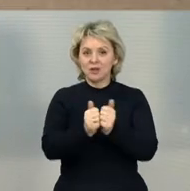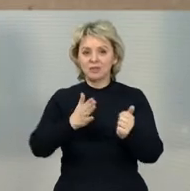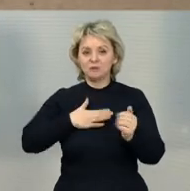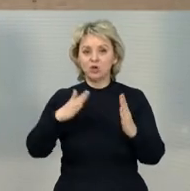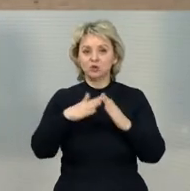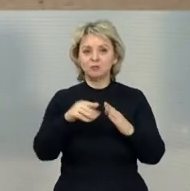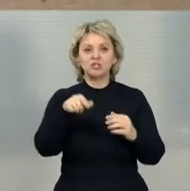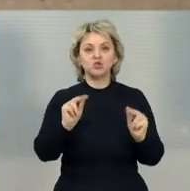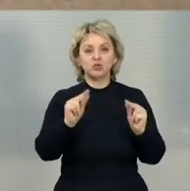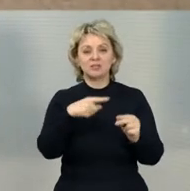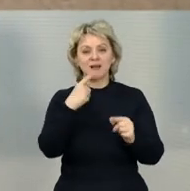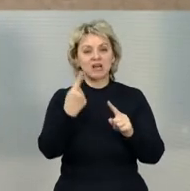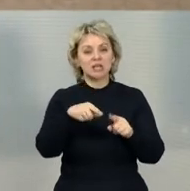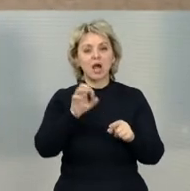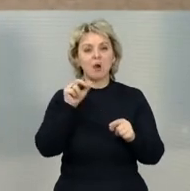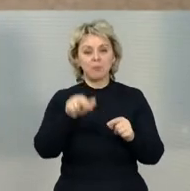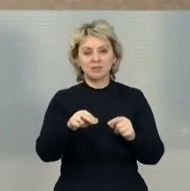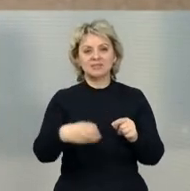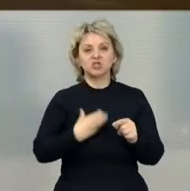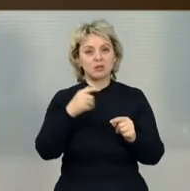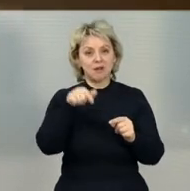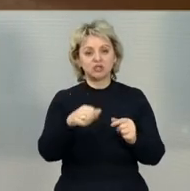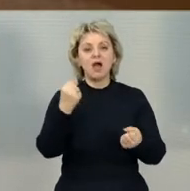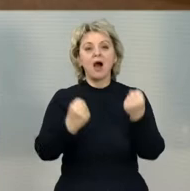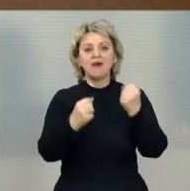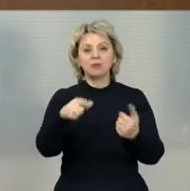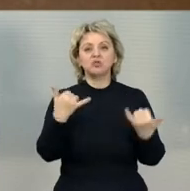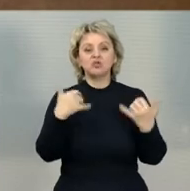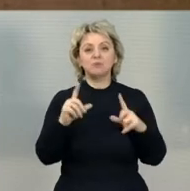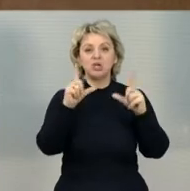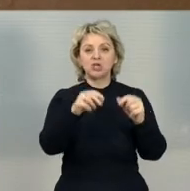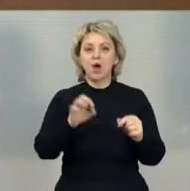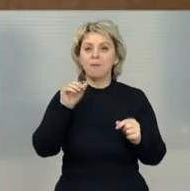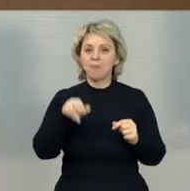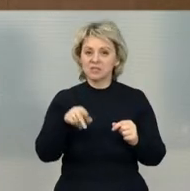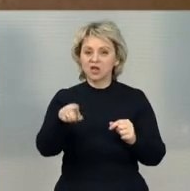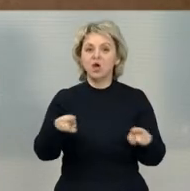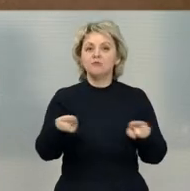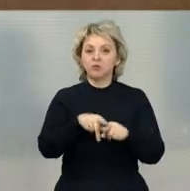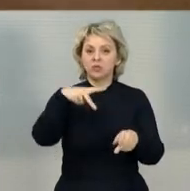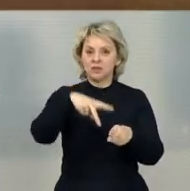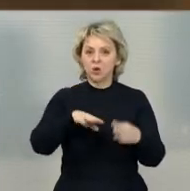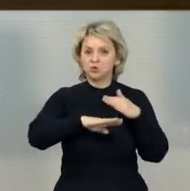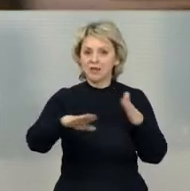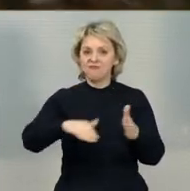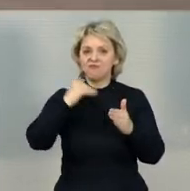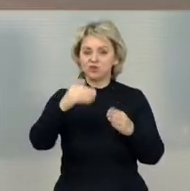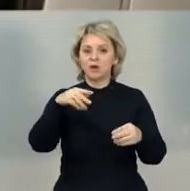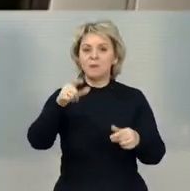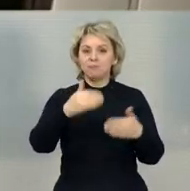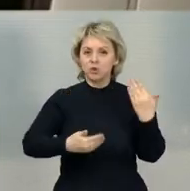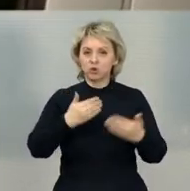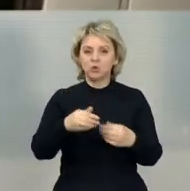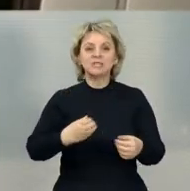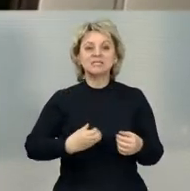дома, честно говоря, это опасно, очень страшно. Автомобилисты теперь едут с опаской. Все-таки нагрузка на асфальт выше пешеходной.